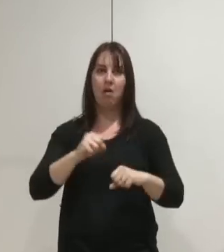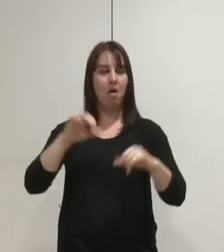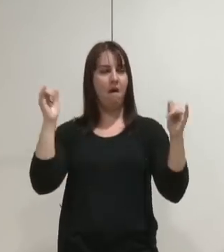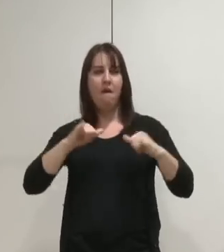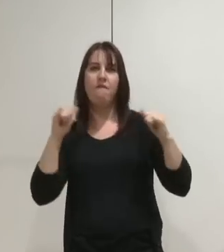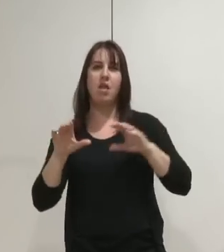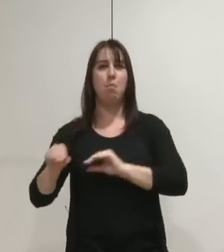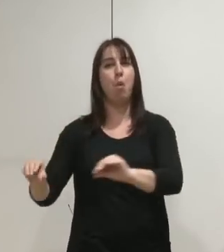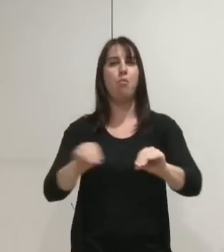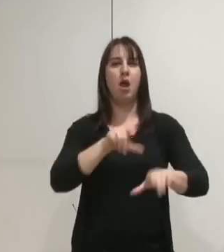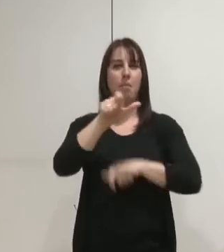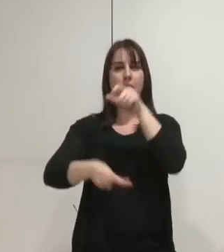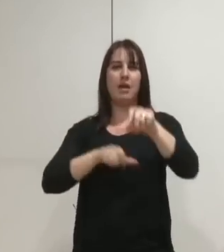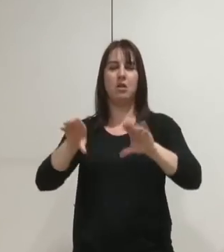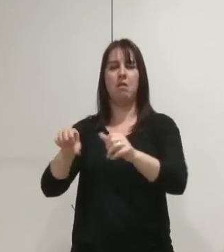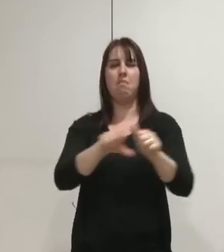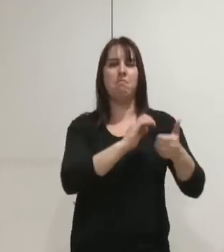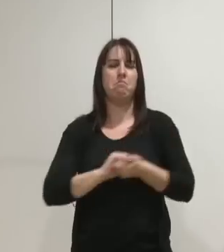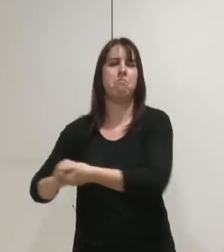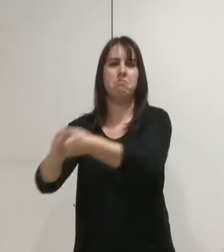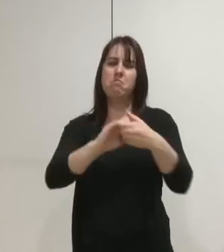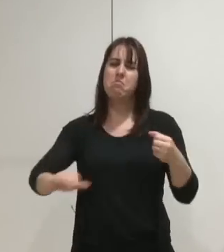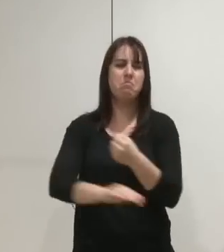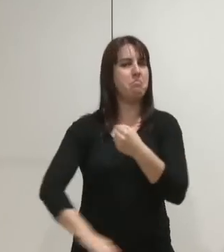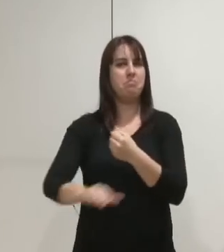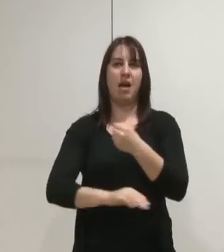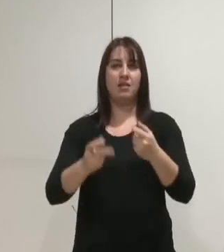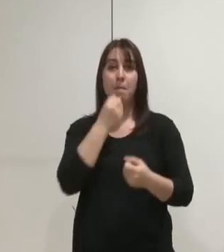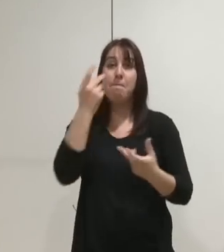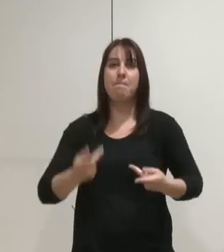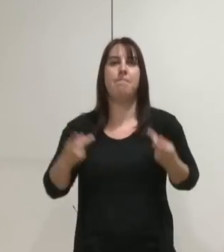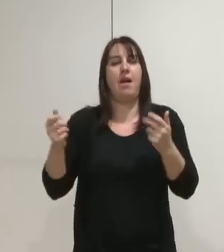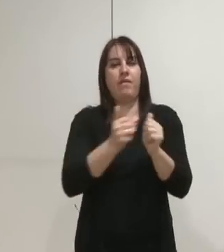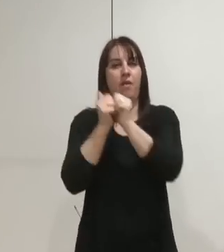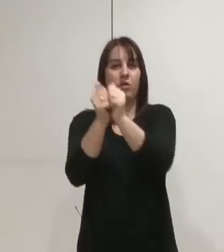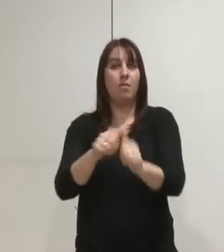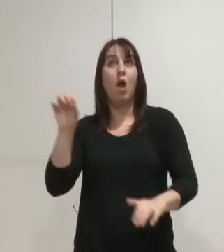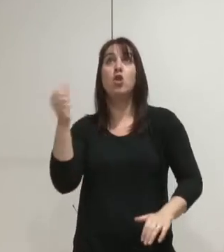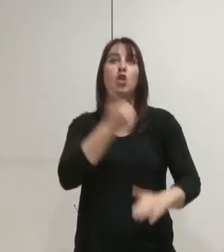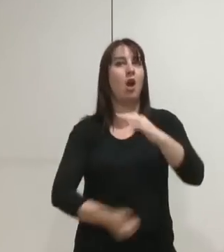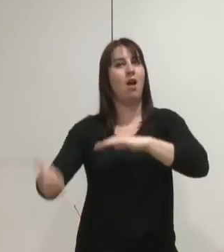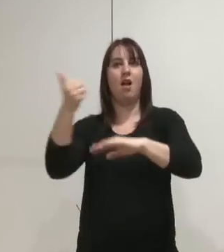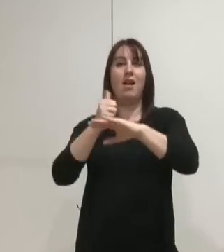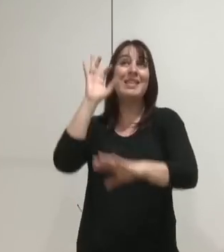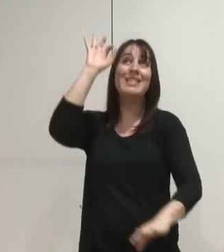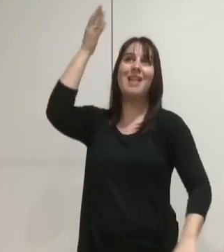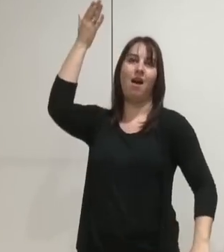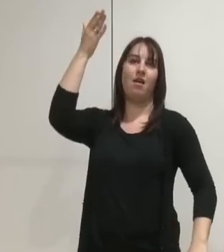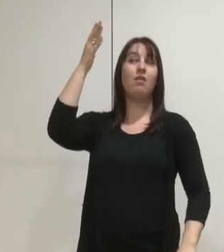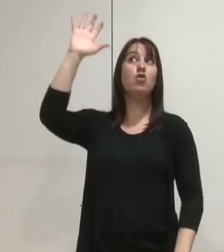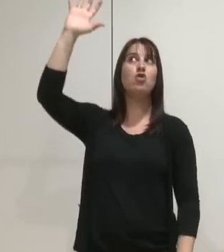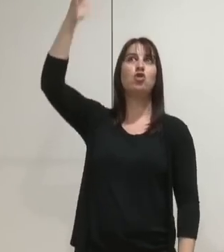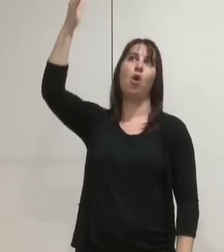et citoyennes sont le ciment du bien vivre ensemble et souhait que la seule guestar du jour soit le soleil